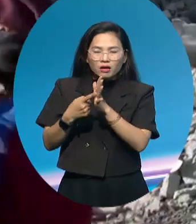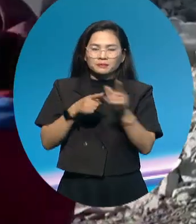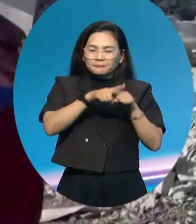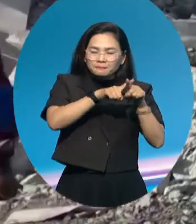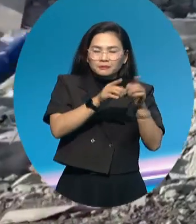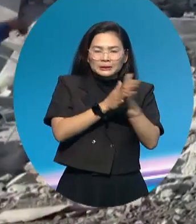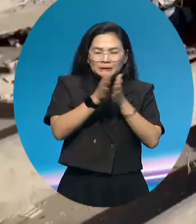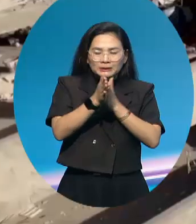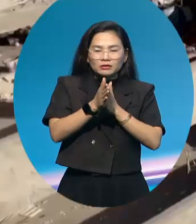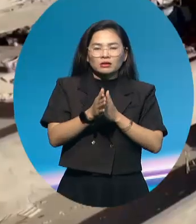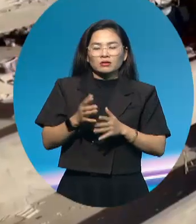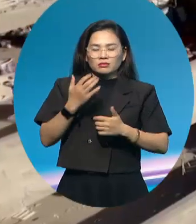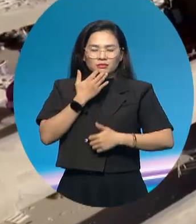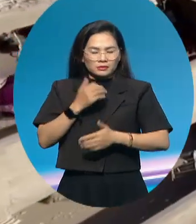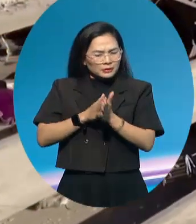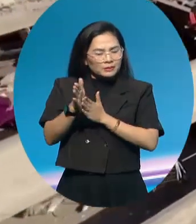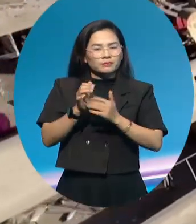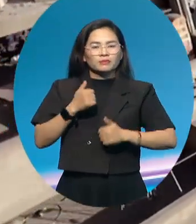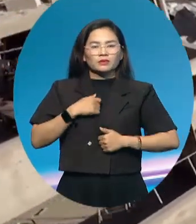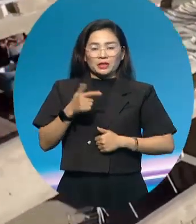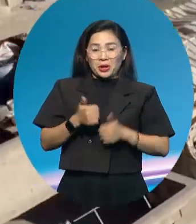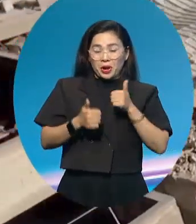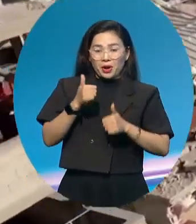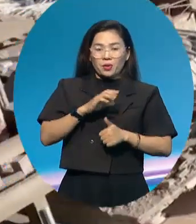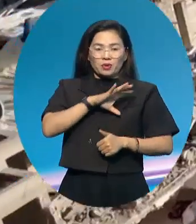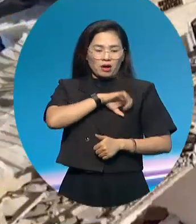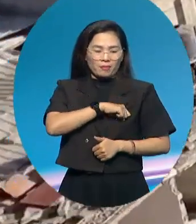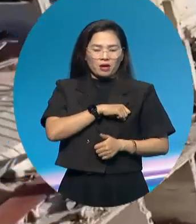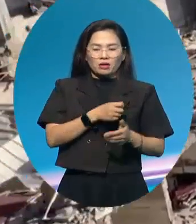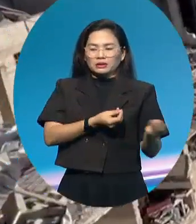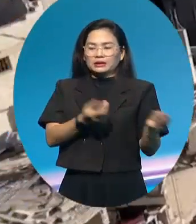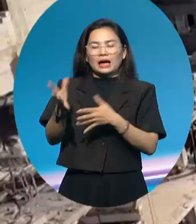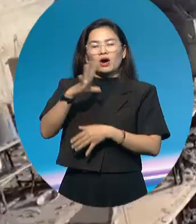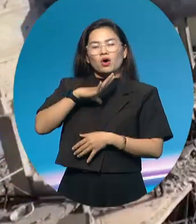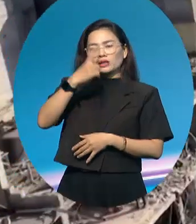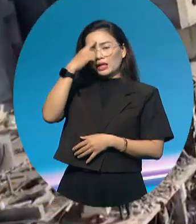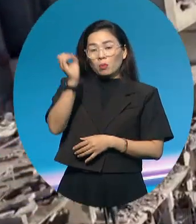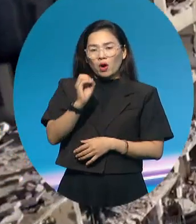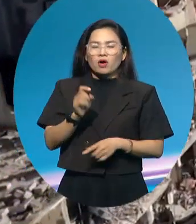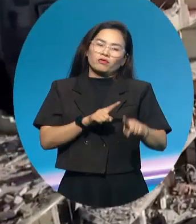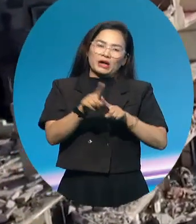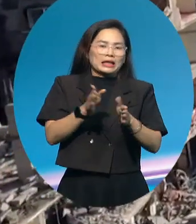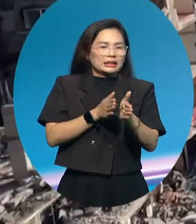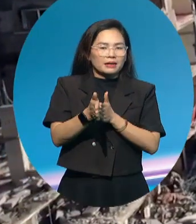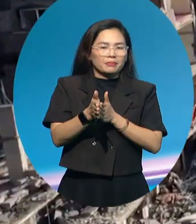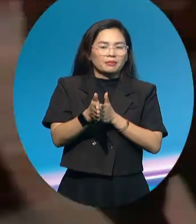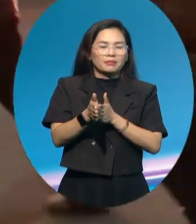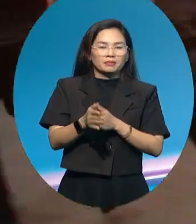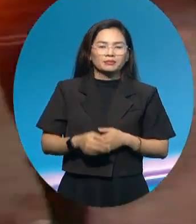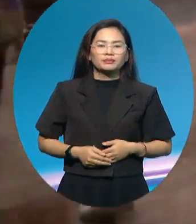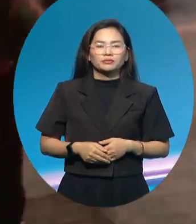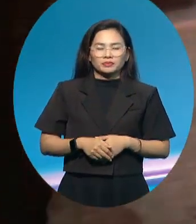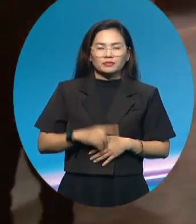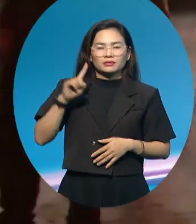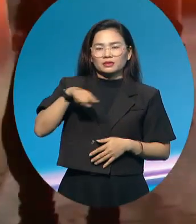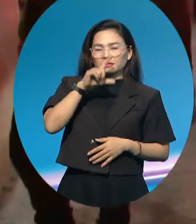bộ tại rafa vào tháng tới Nếu hamas không trả tự do cho những con tin còn bị dâm giữ ở gaza trước khi bắt đầu tháng lễ ramadan dự kiến bắt